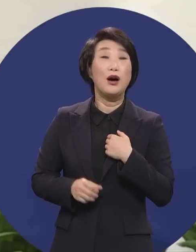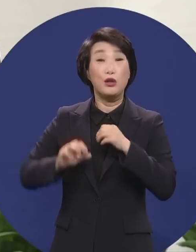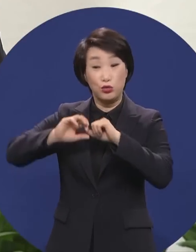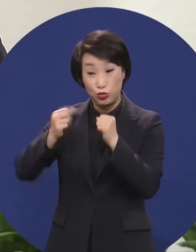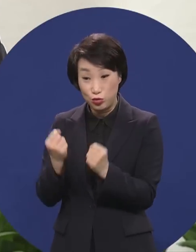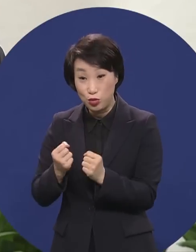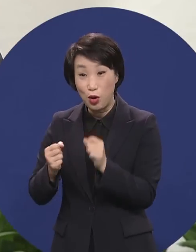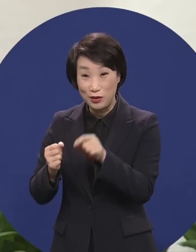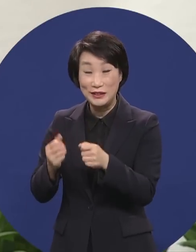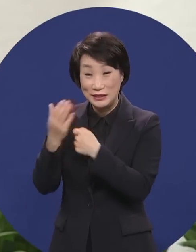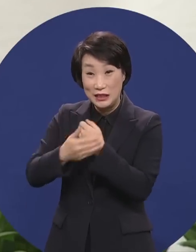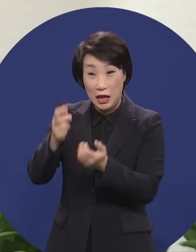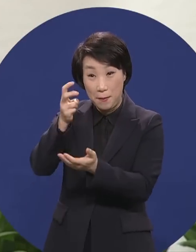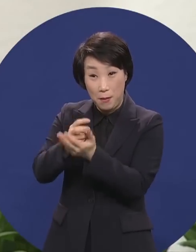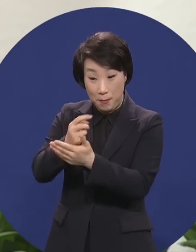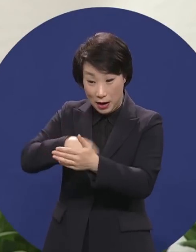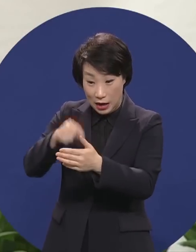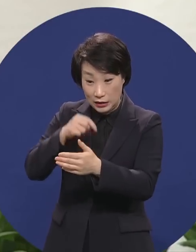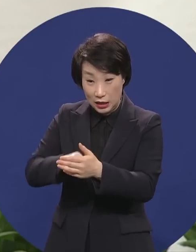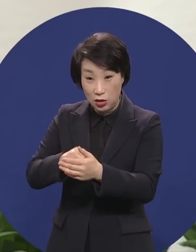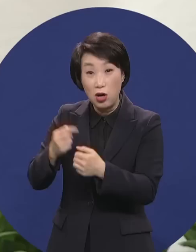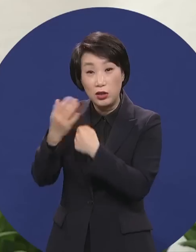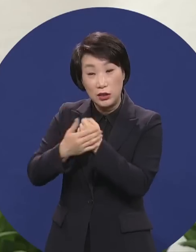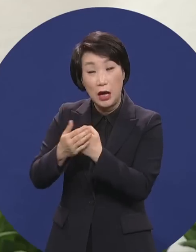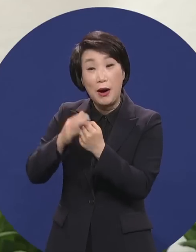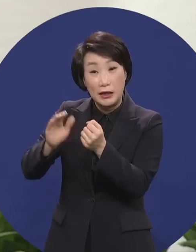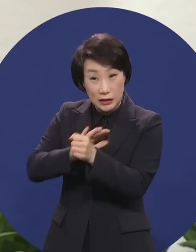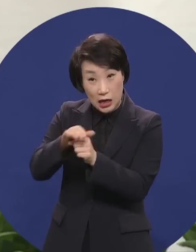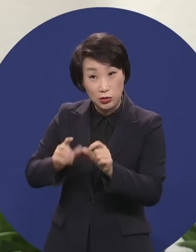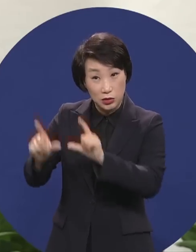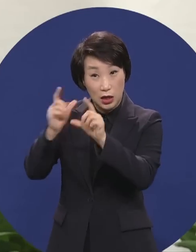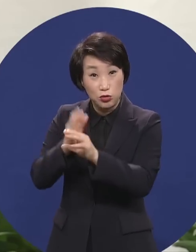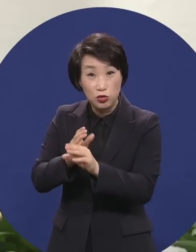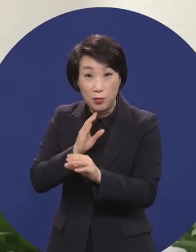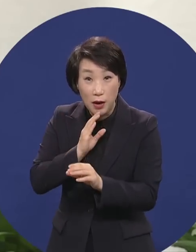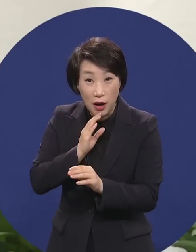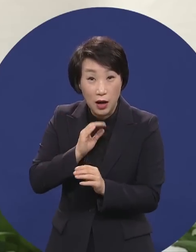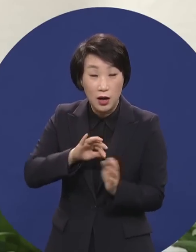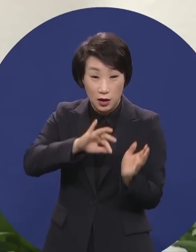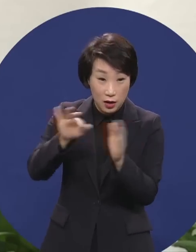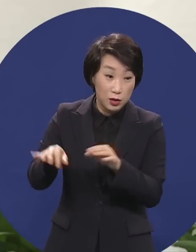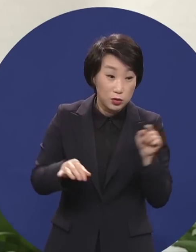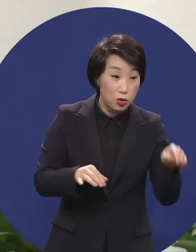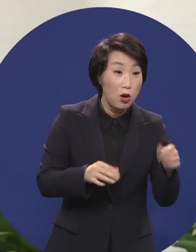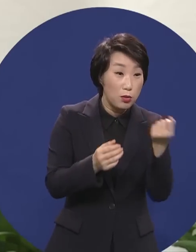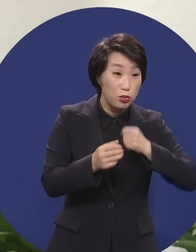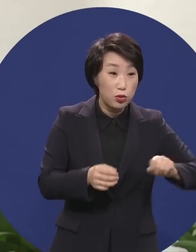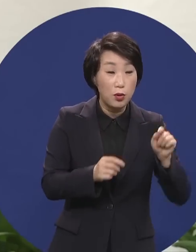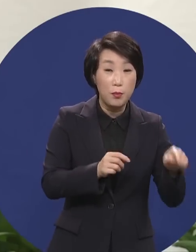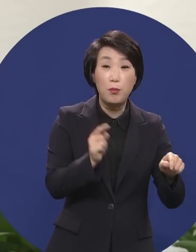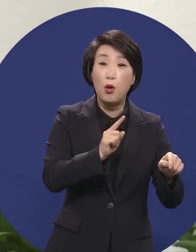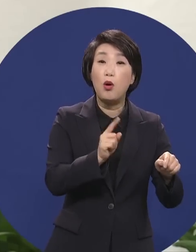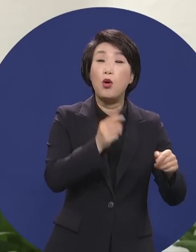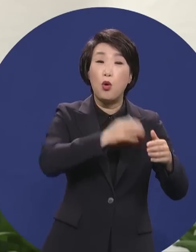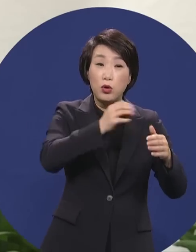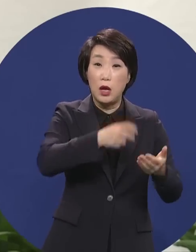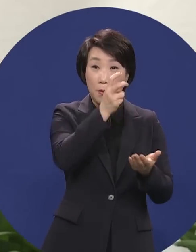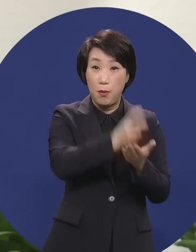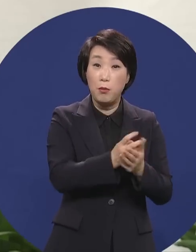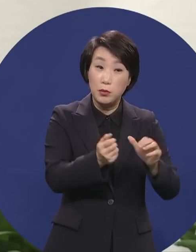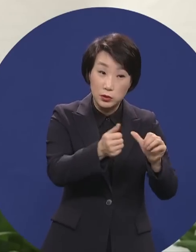자는 은혜의 법 앞에 은혜와 사랑으로 살고, 불순종하는 자는 공의의 법